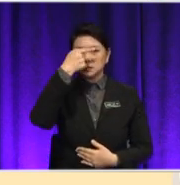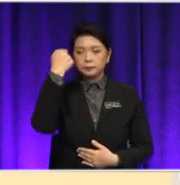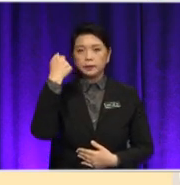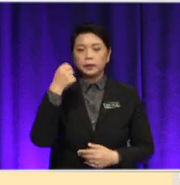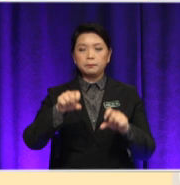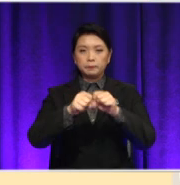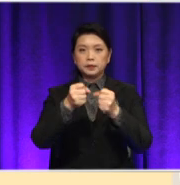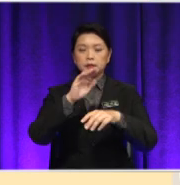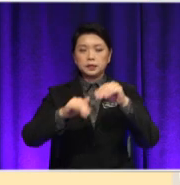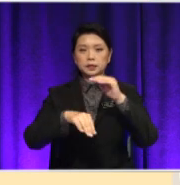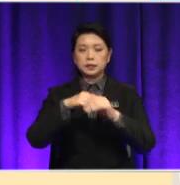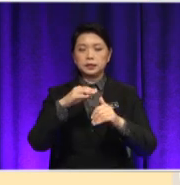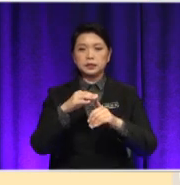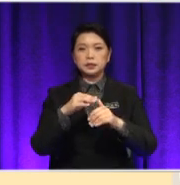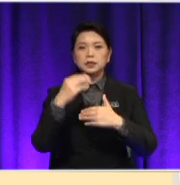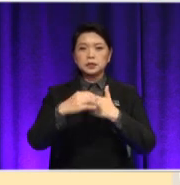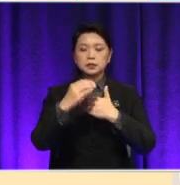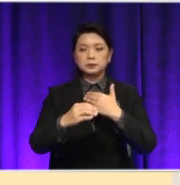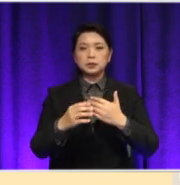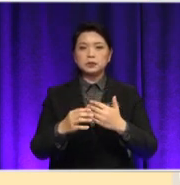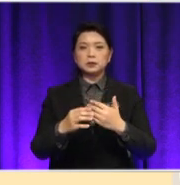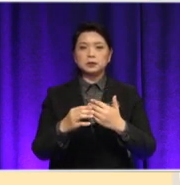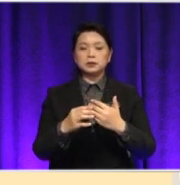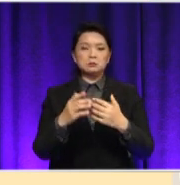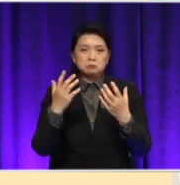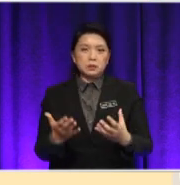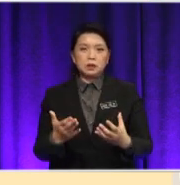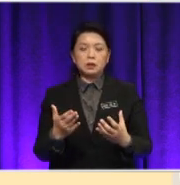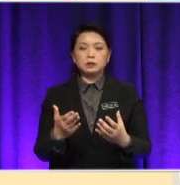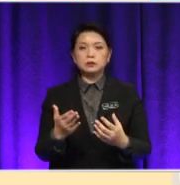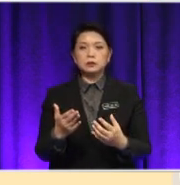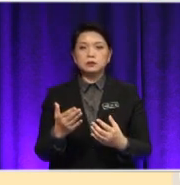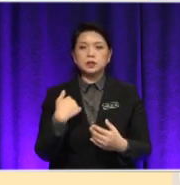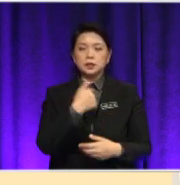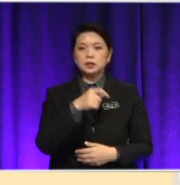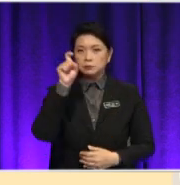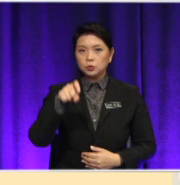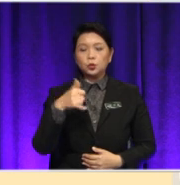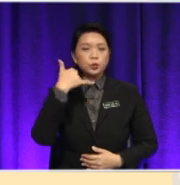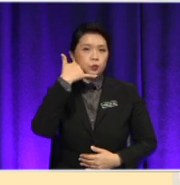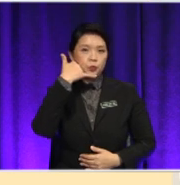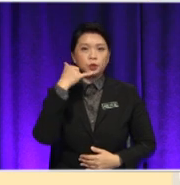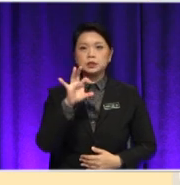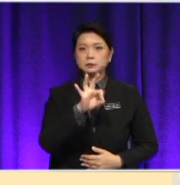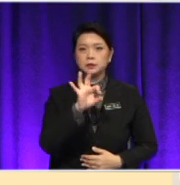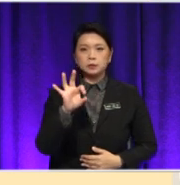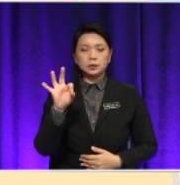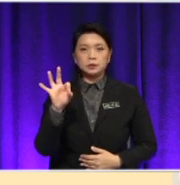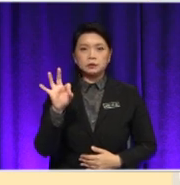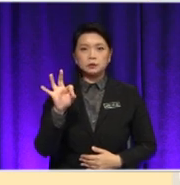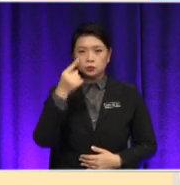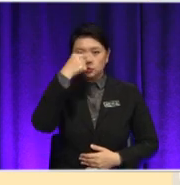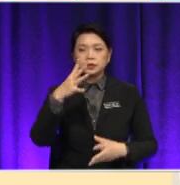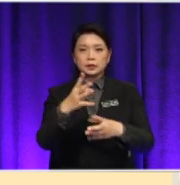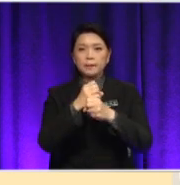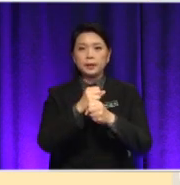patah tangan ni dia kecederaan yang parah. Di mana kita kena hubungi 999 dengan segera untuk